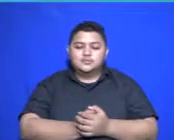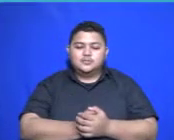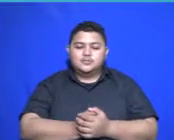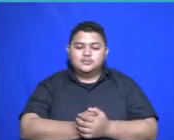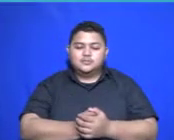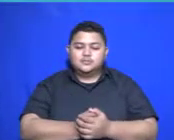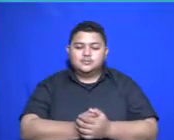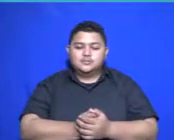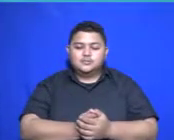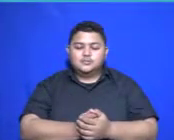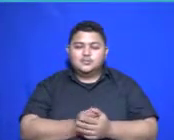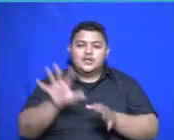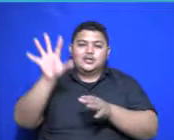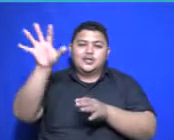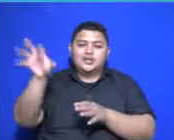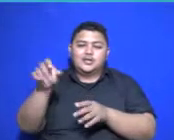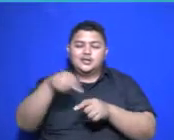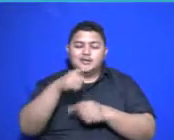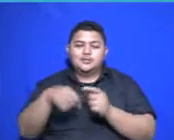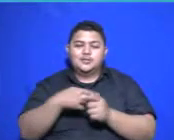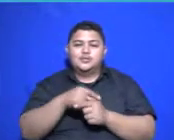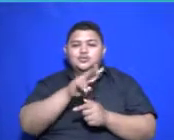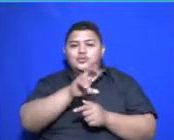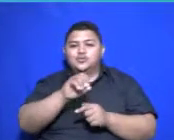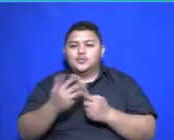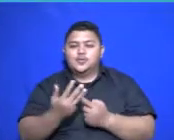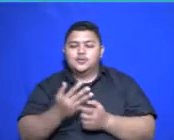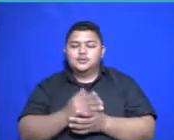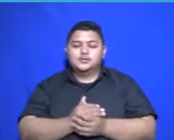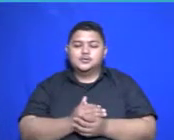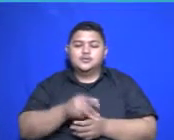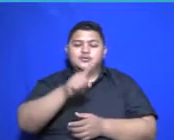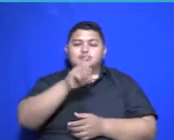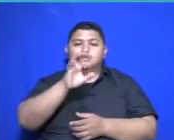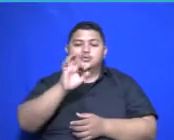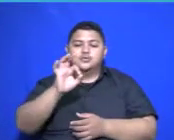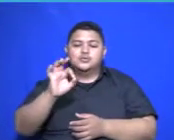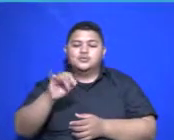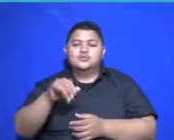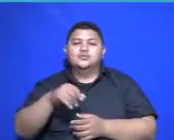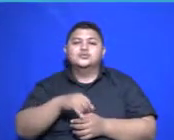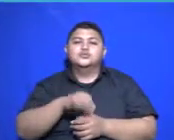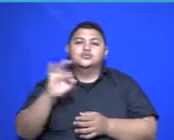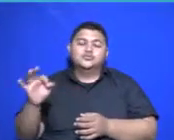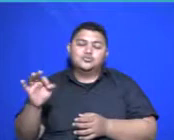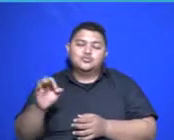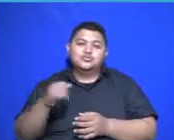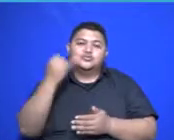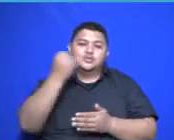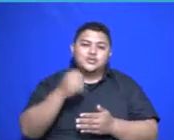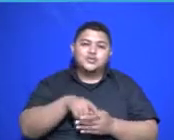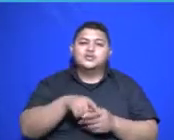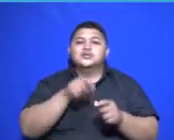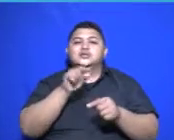54.200. Target kami untuk tahun 2019 bisa 100.000 seniman yang akan turun ke